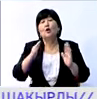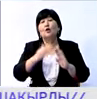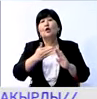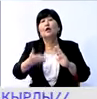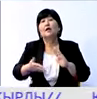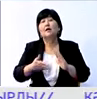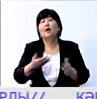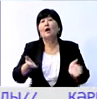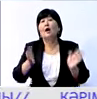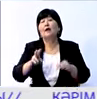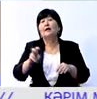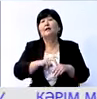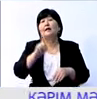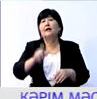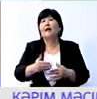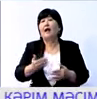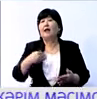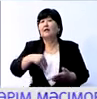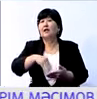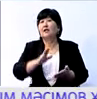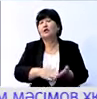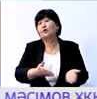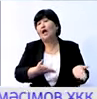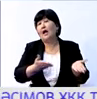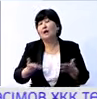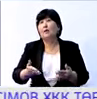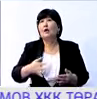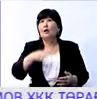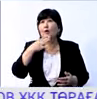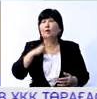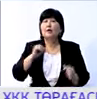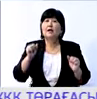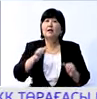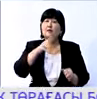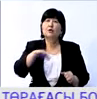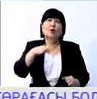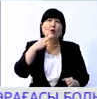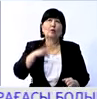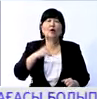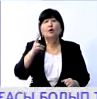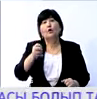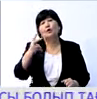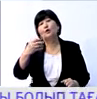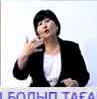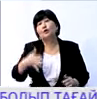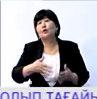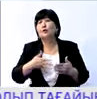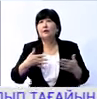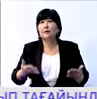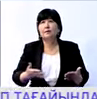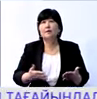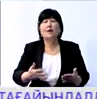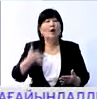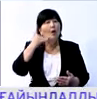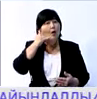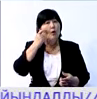шақырту, қалғаны дәрігерге алдын ала жазылу қабылдаймыз. Көп болатын кездер қыс мезгілінде енді көп болады бізде. 200-250-ге дейін